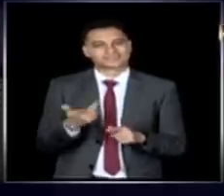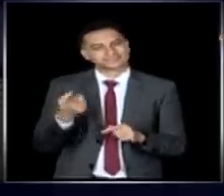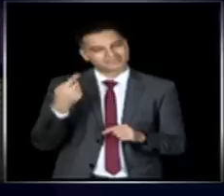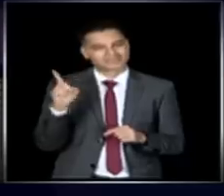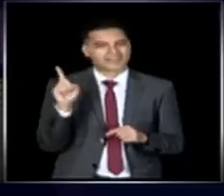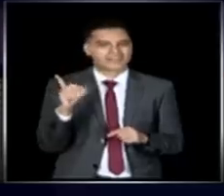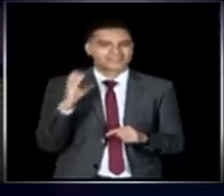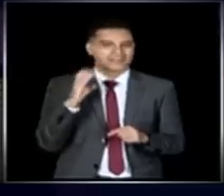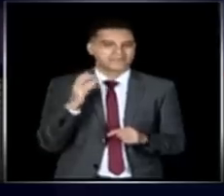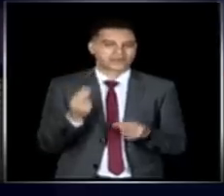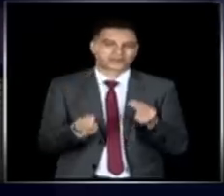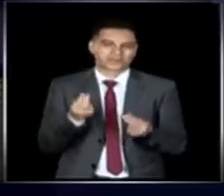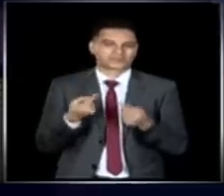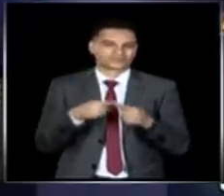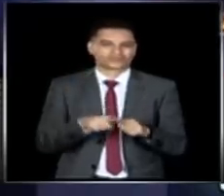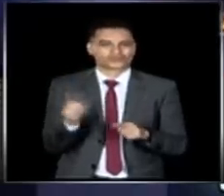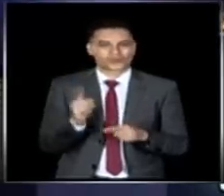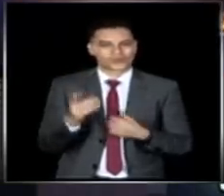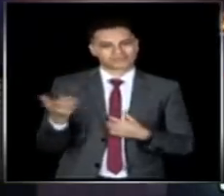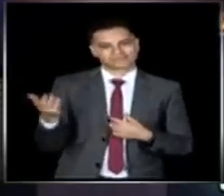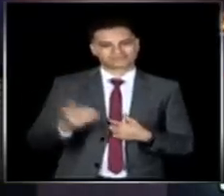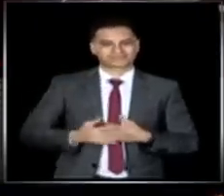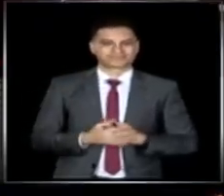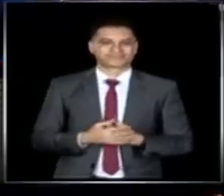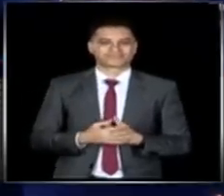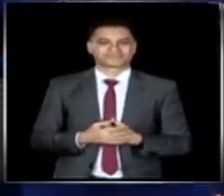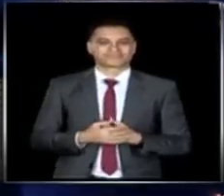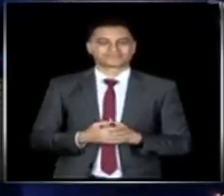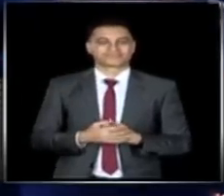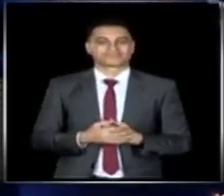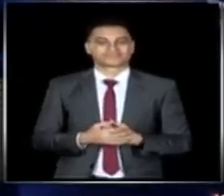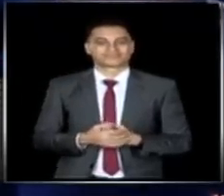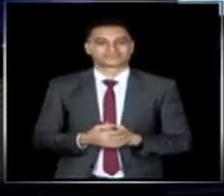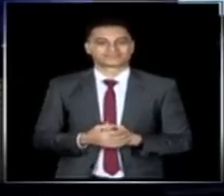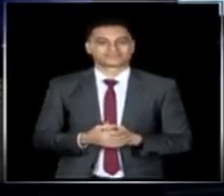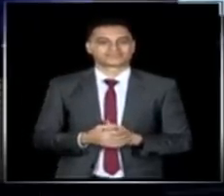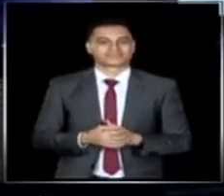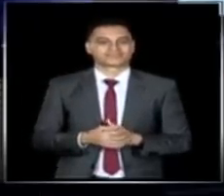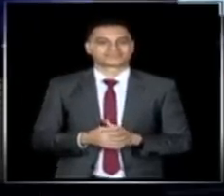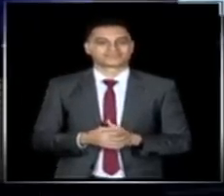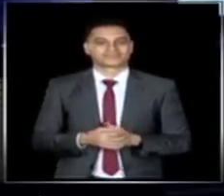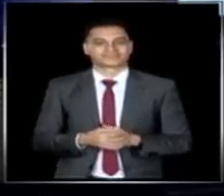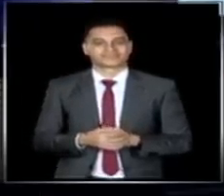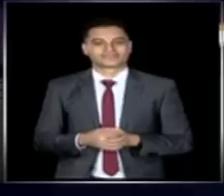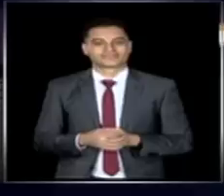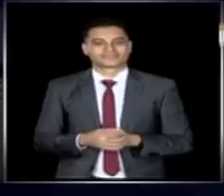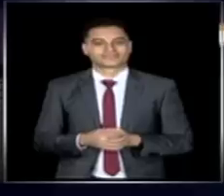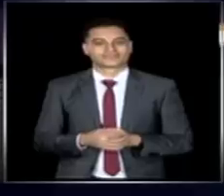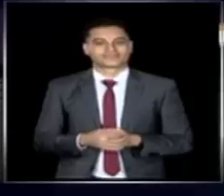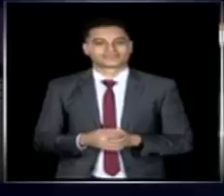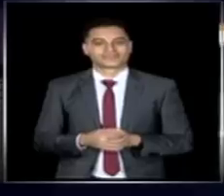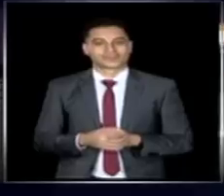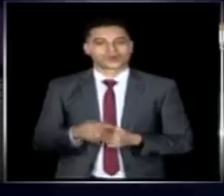يا هادي. اجابه قنبله. عزيز الشافعي ولا عزيز الشافعي؟ عزيز الشافعي. وليد